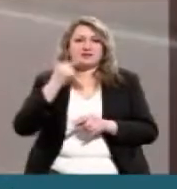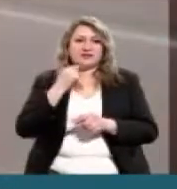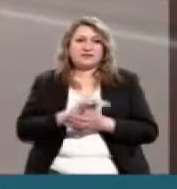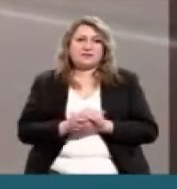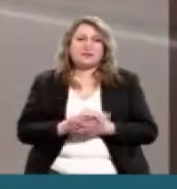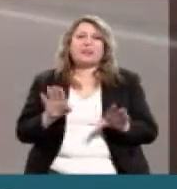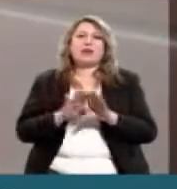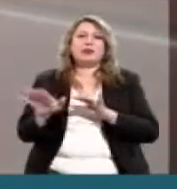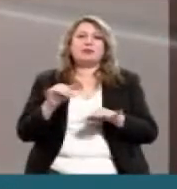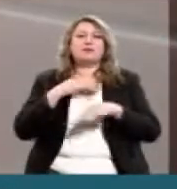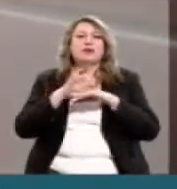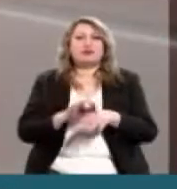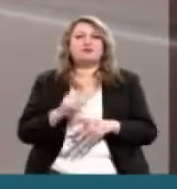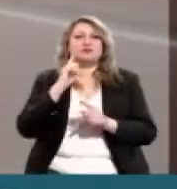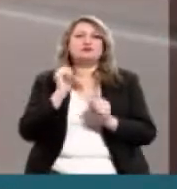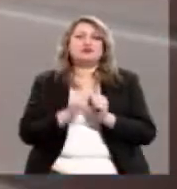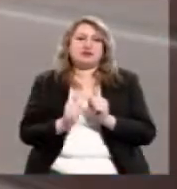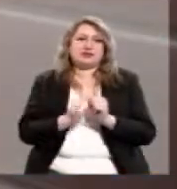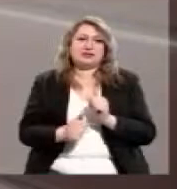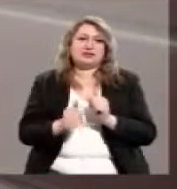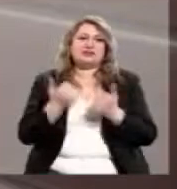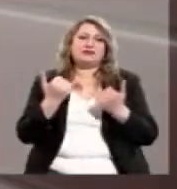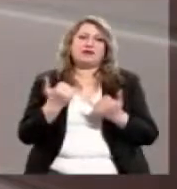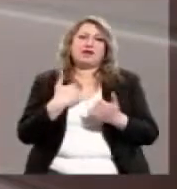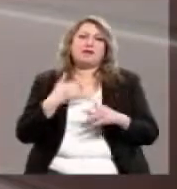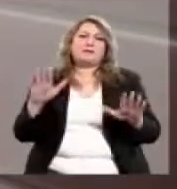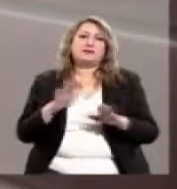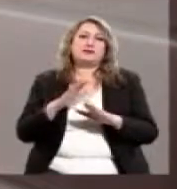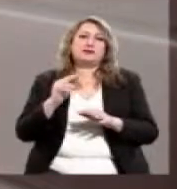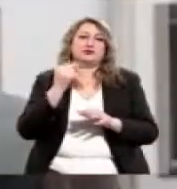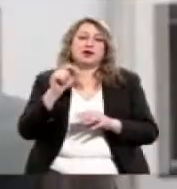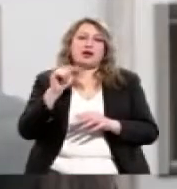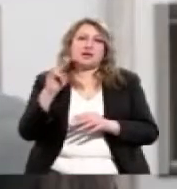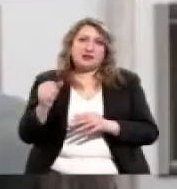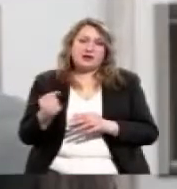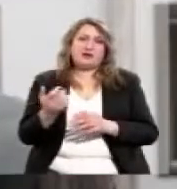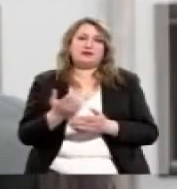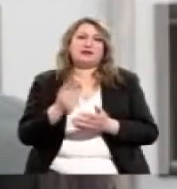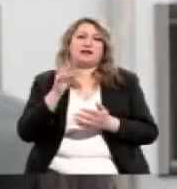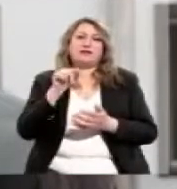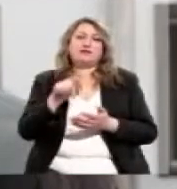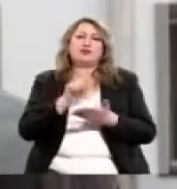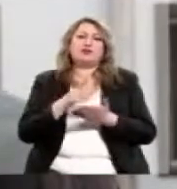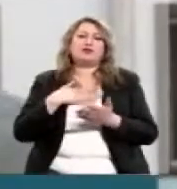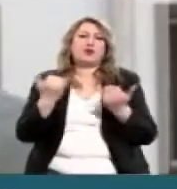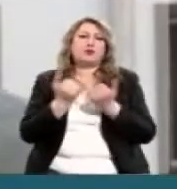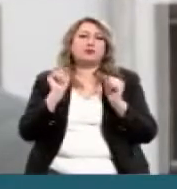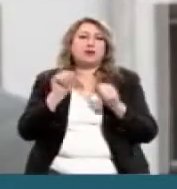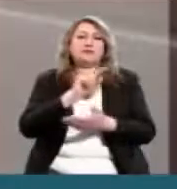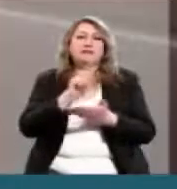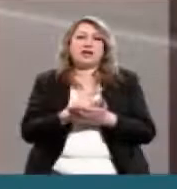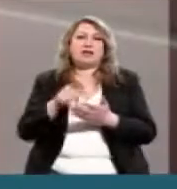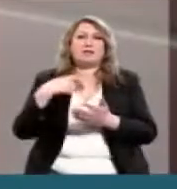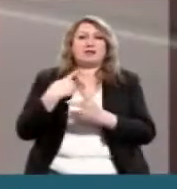Такие мероприятия мы проводим довольно часто. Сегодня я исполняла песню «Чайхана», для того, чтобы наши гости могли обязательно